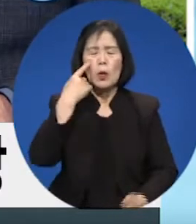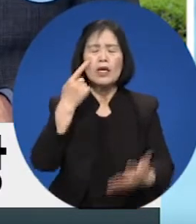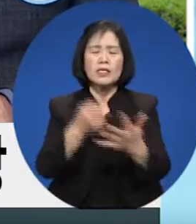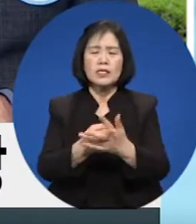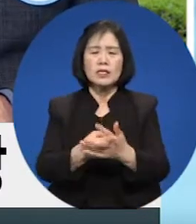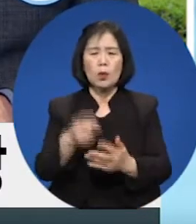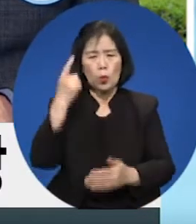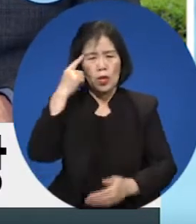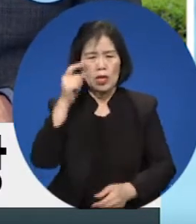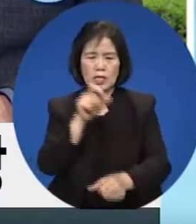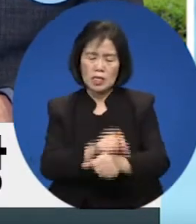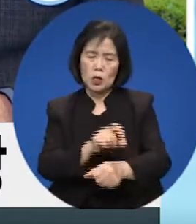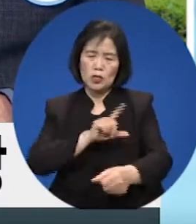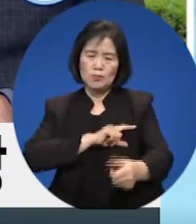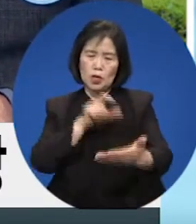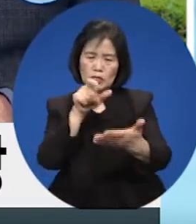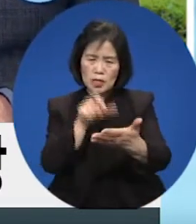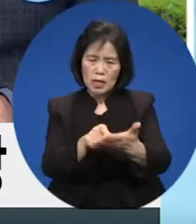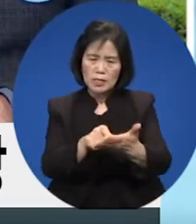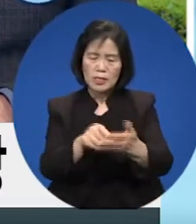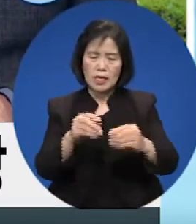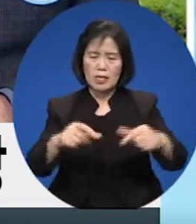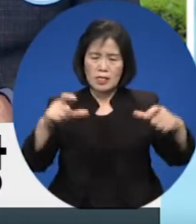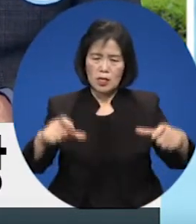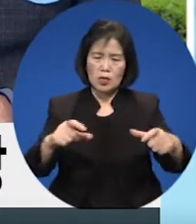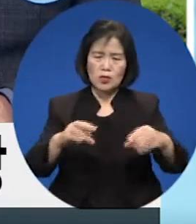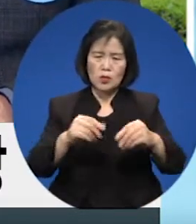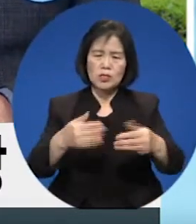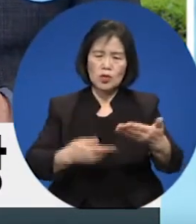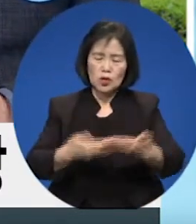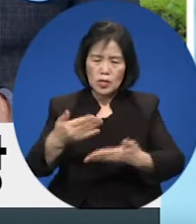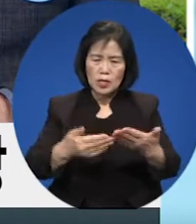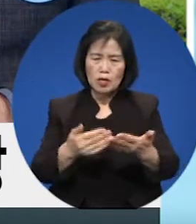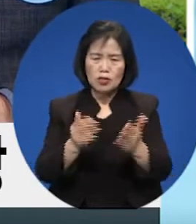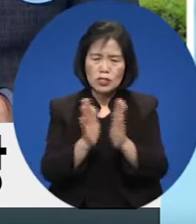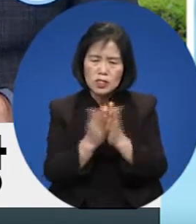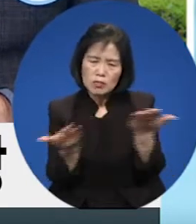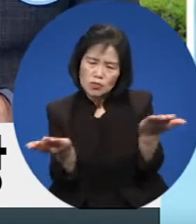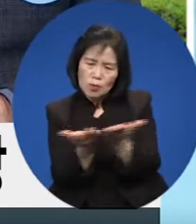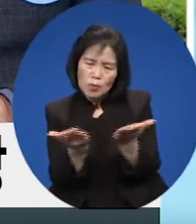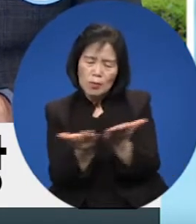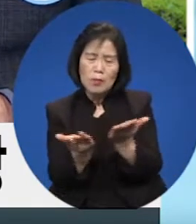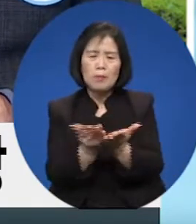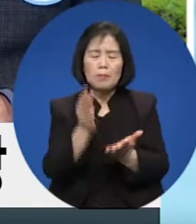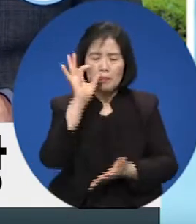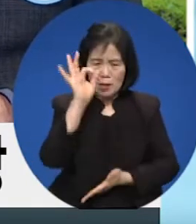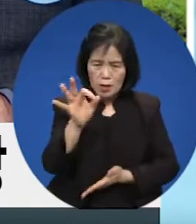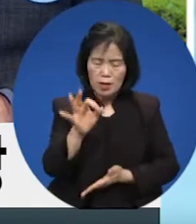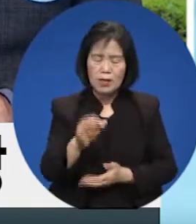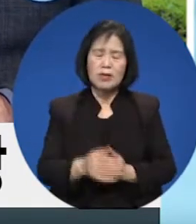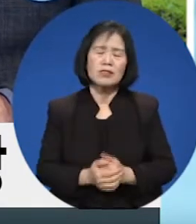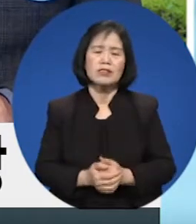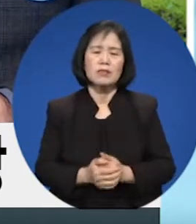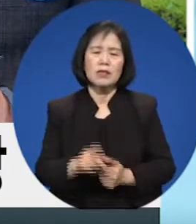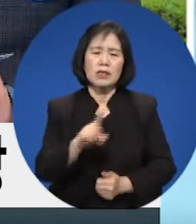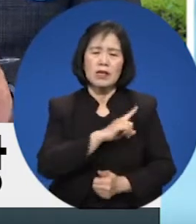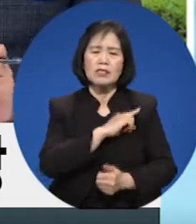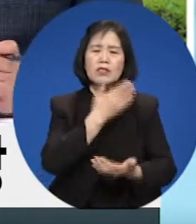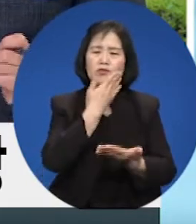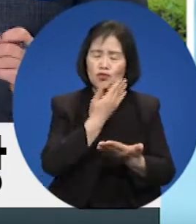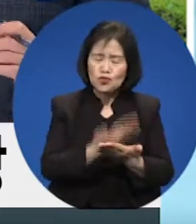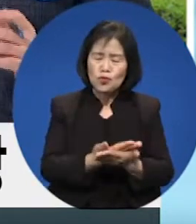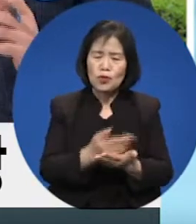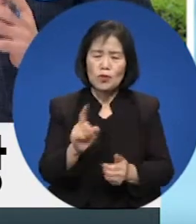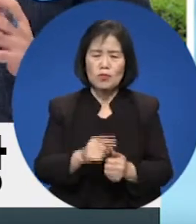지금 명단에 다가 해당 지역의 토지 거래 있네요 그 듣기 부 정부에게 맞춰본 거거든요 그렇다면 지금 가장 중요한 것은